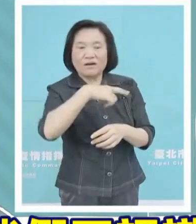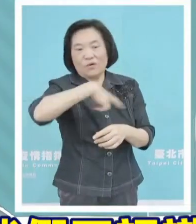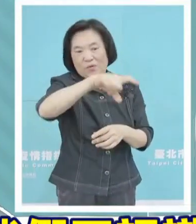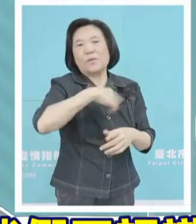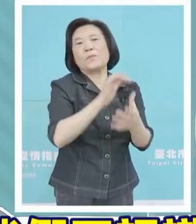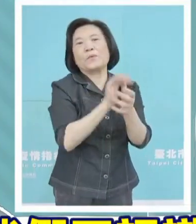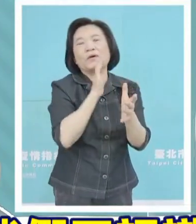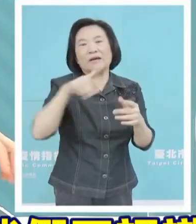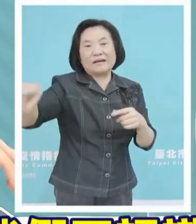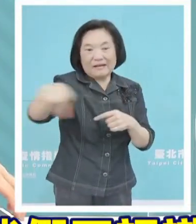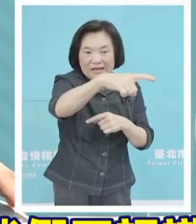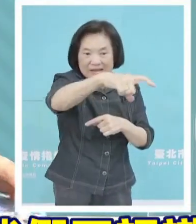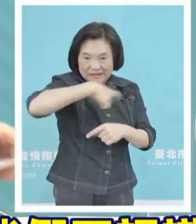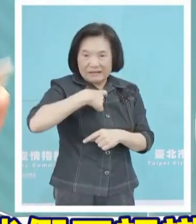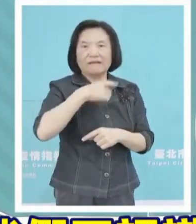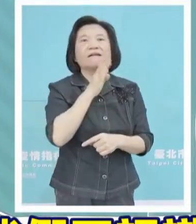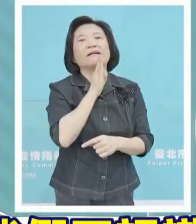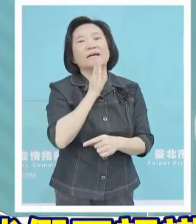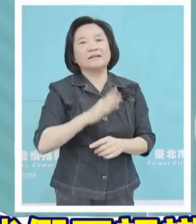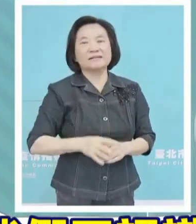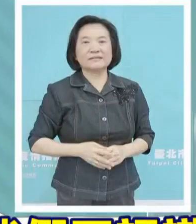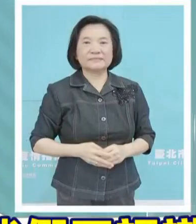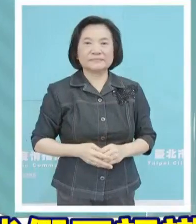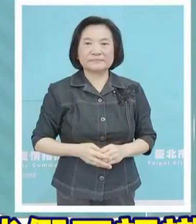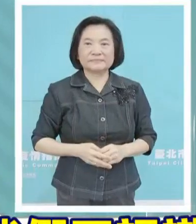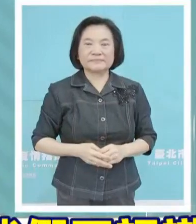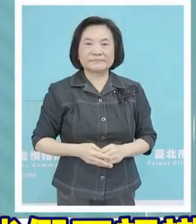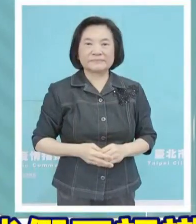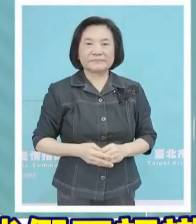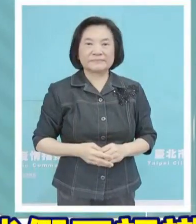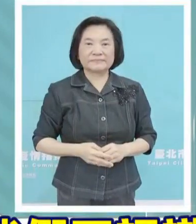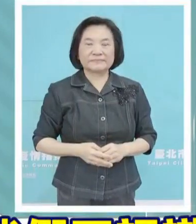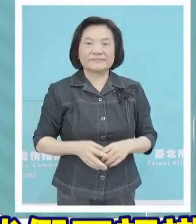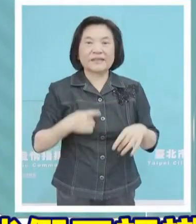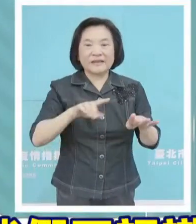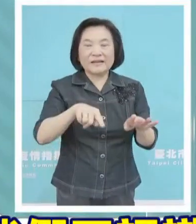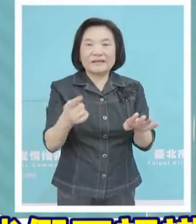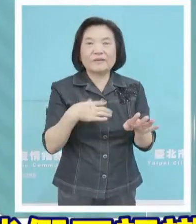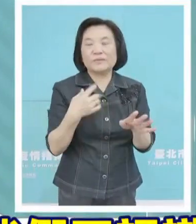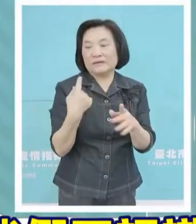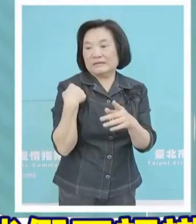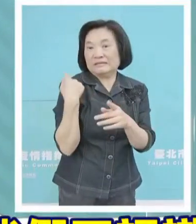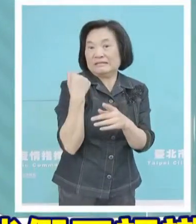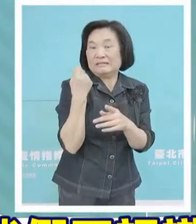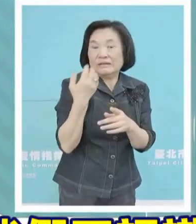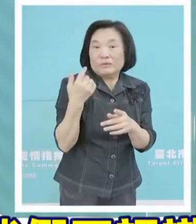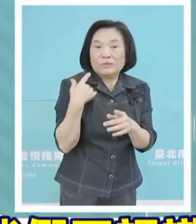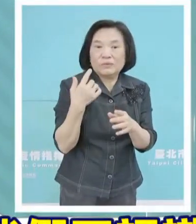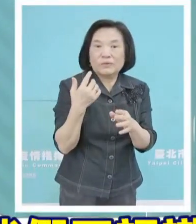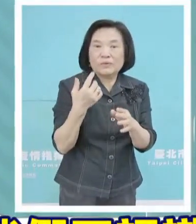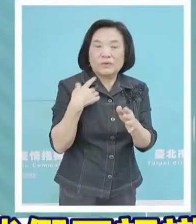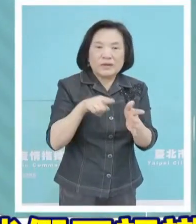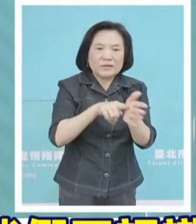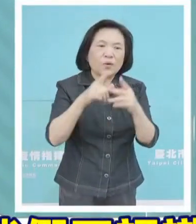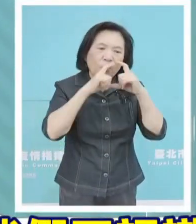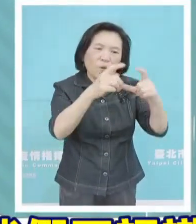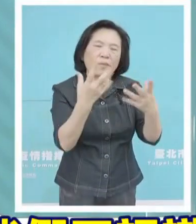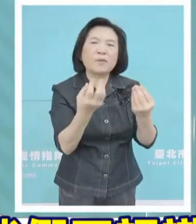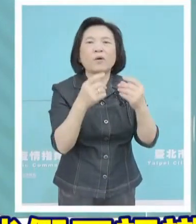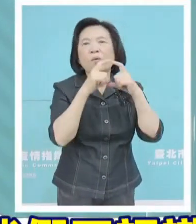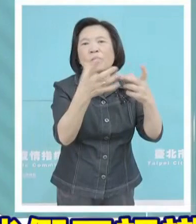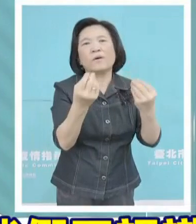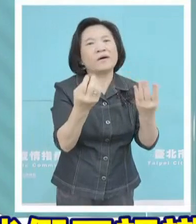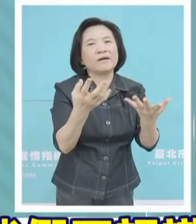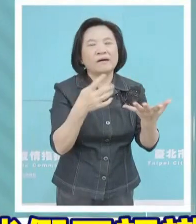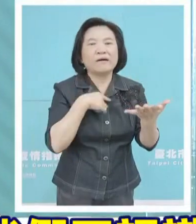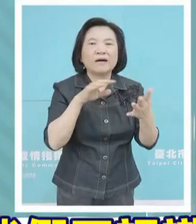接下来我因为前面没有回，所以我当天看到这个讯息，因为当时台北市政府的确是在规划